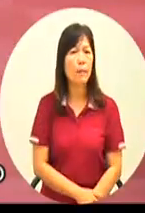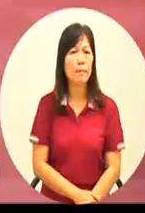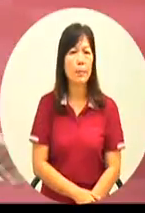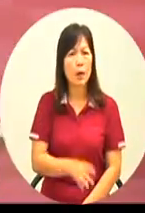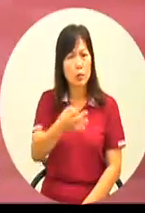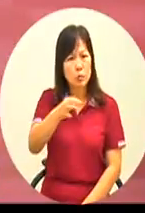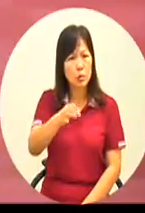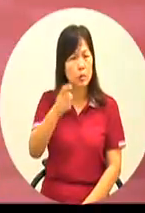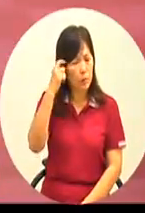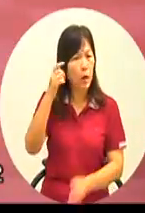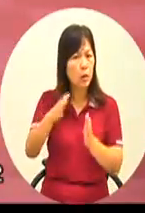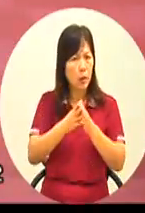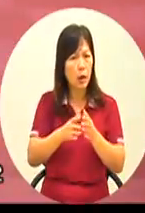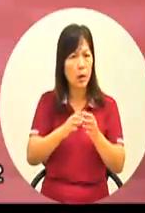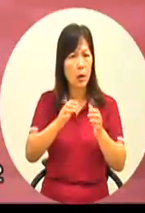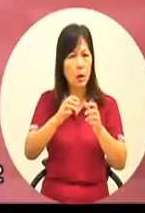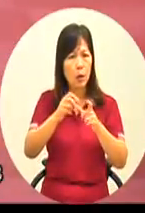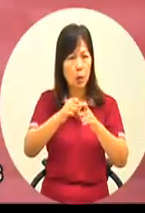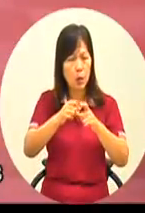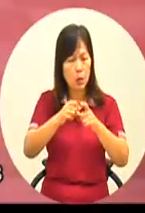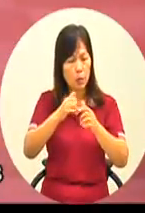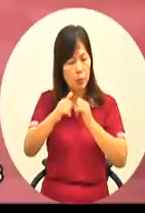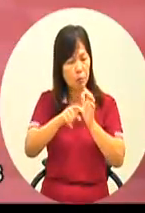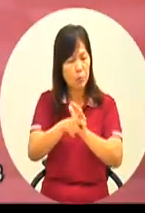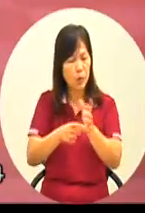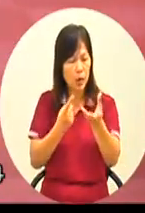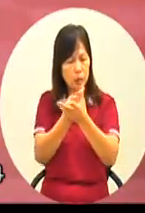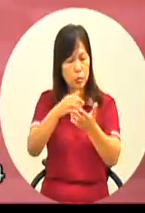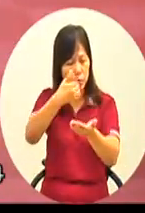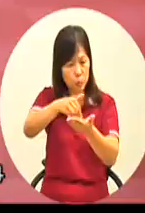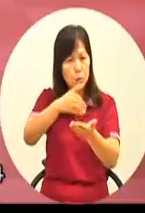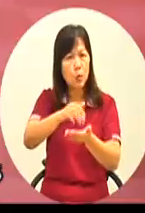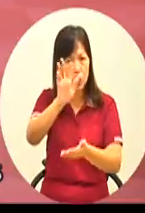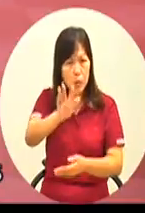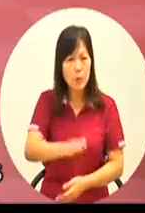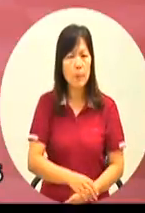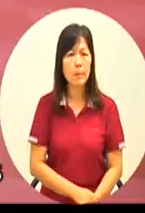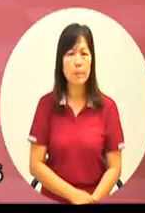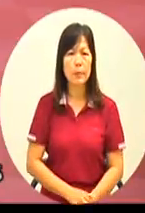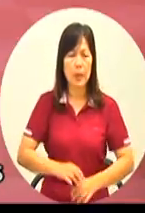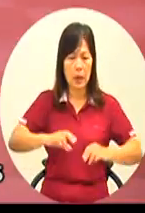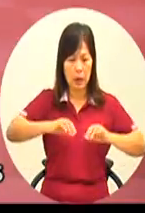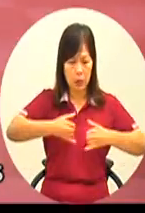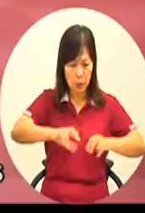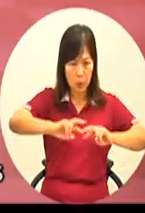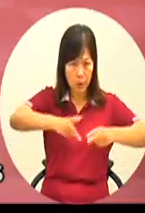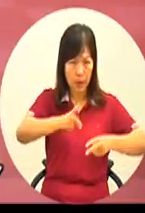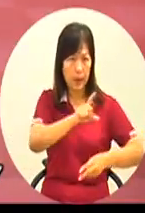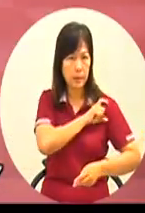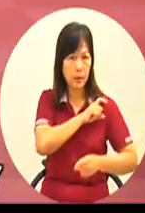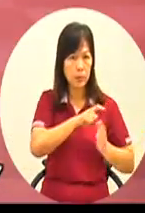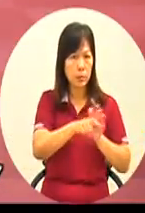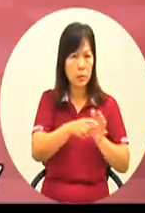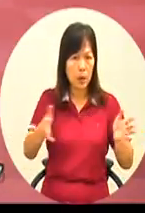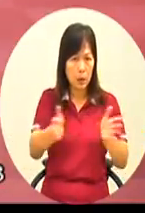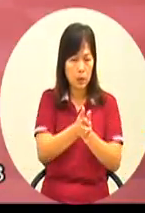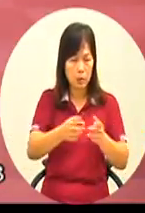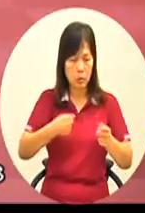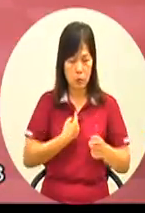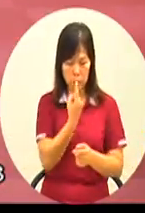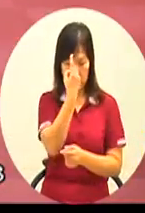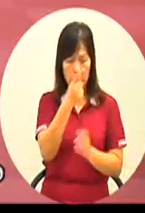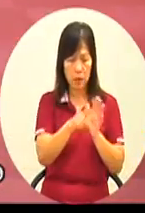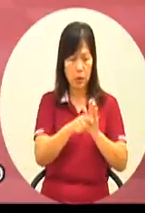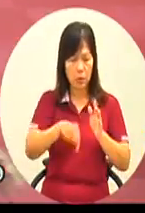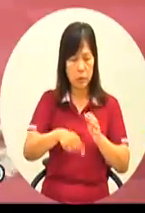都想用公民式的参与了嘛。那如果这个修改这个道路的路名整合，也不是说我一个议员在